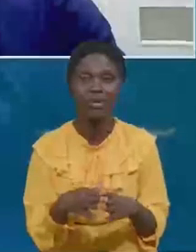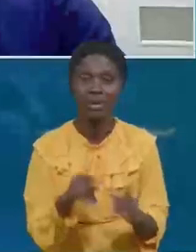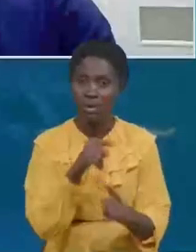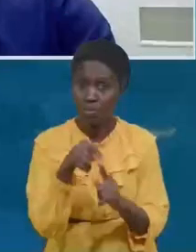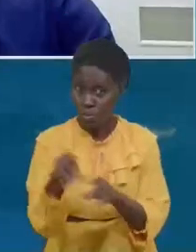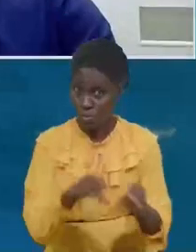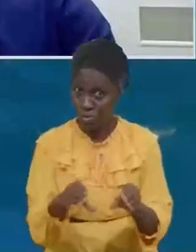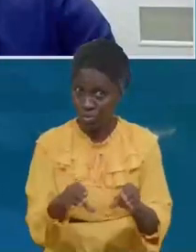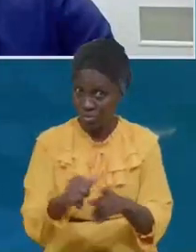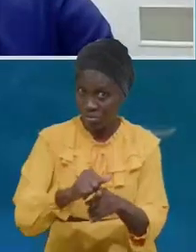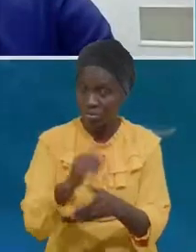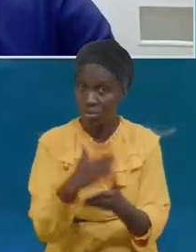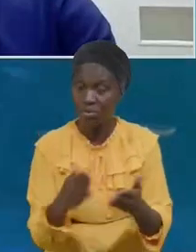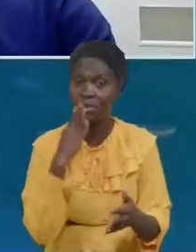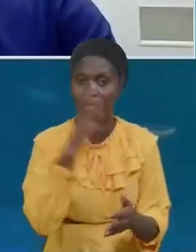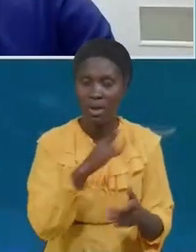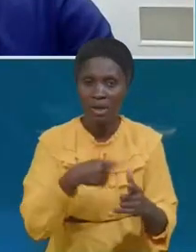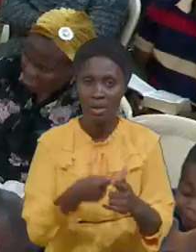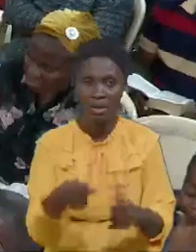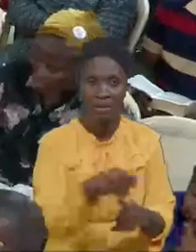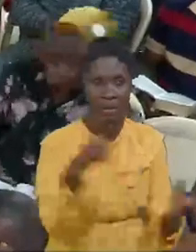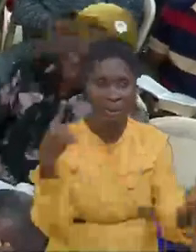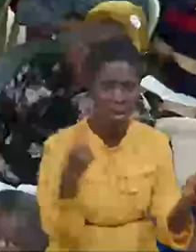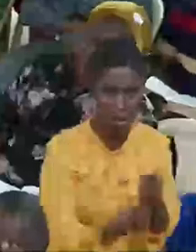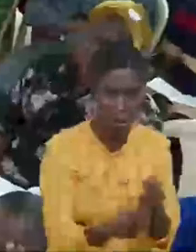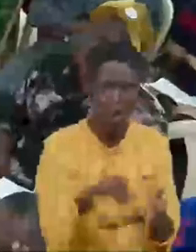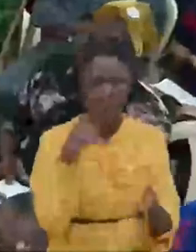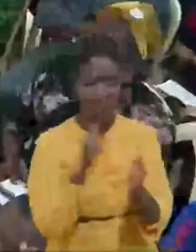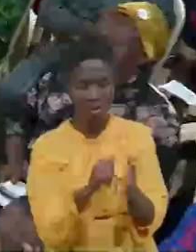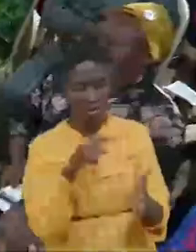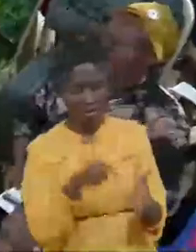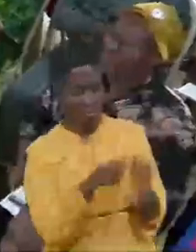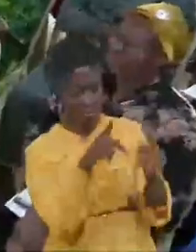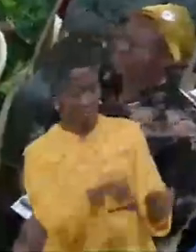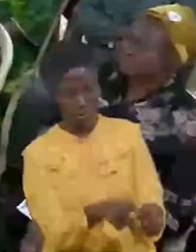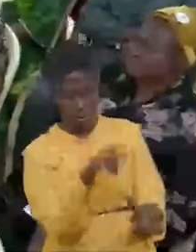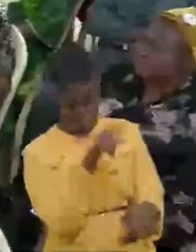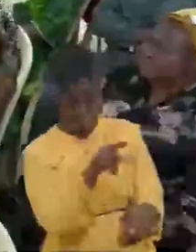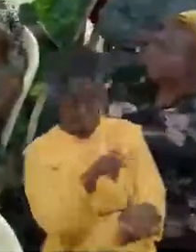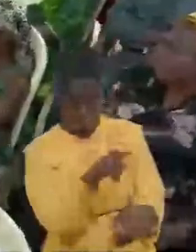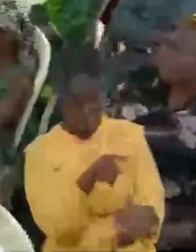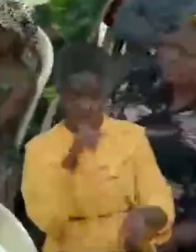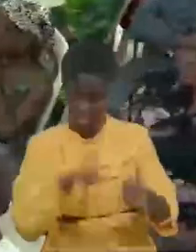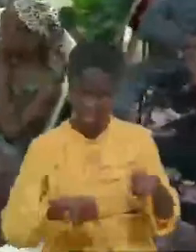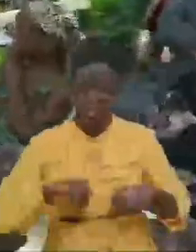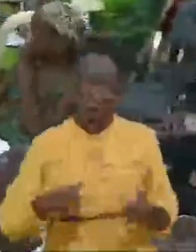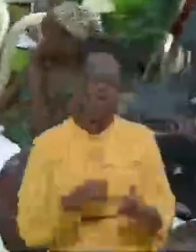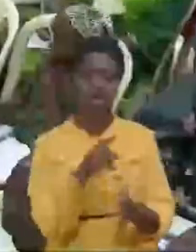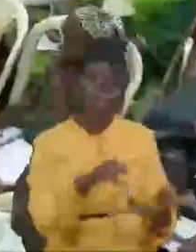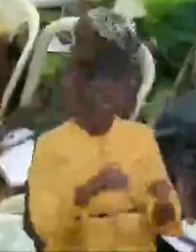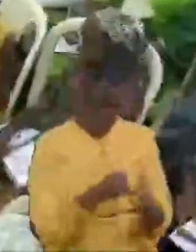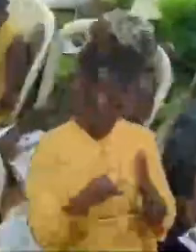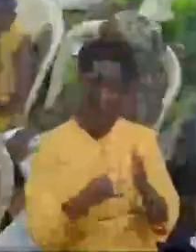mauvais et que vous êtes pris, on dit que ceci-là, tu ne peux pas le nier. Tu as fait